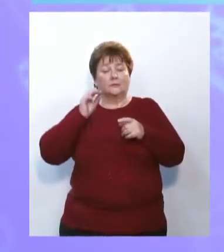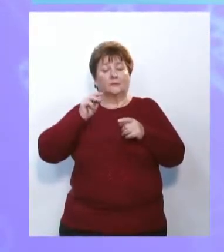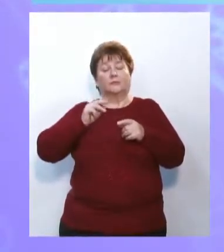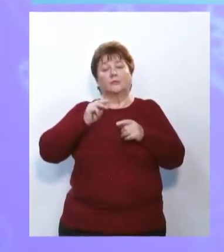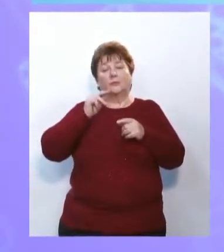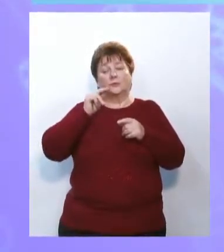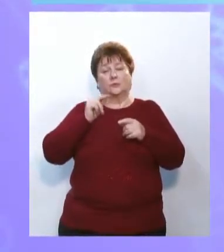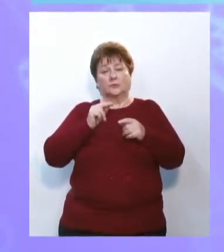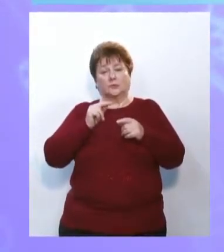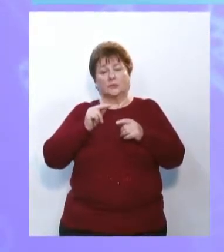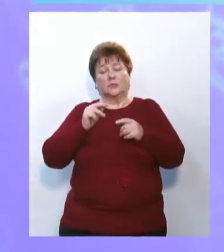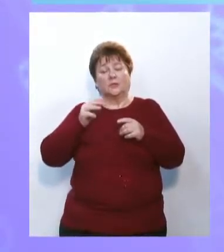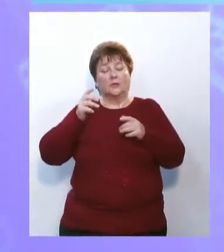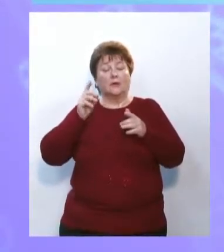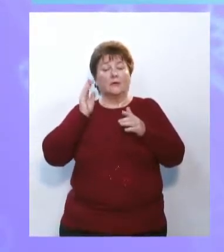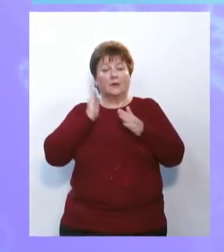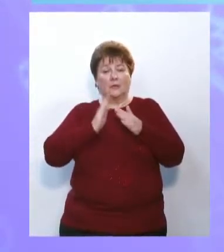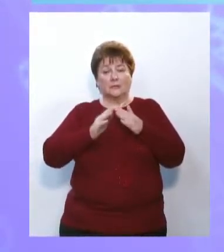конце слова.